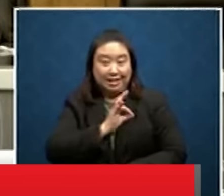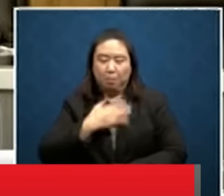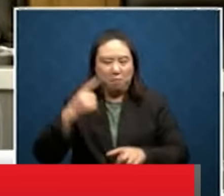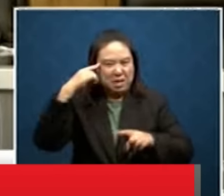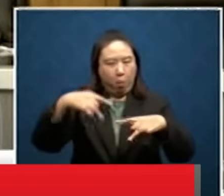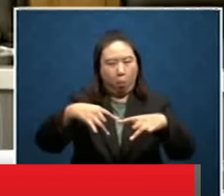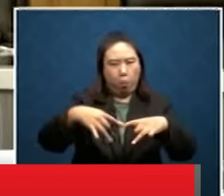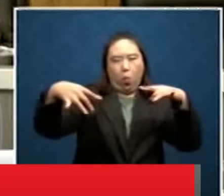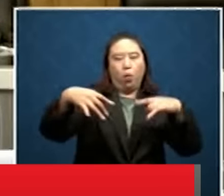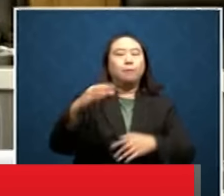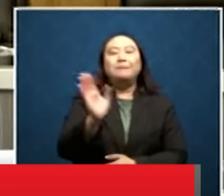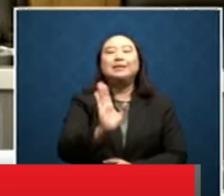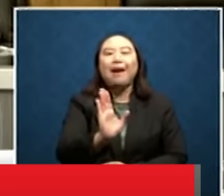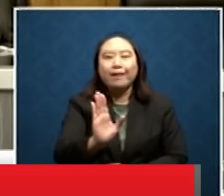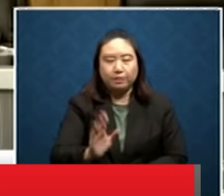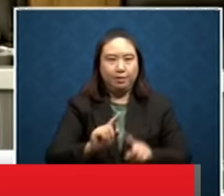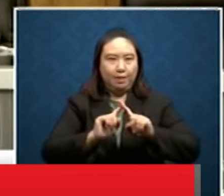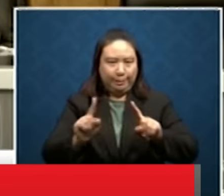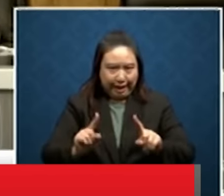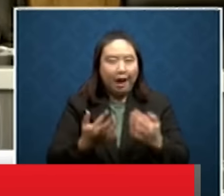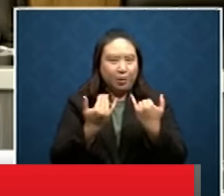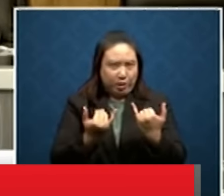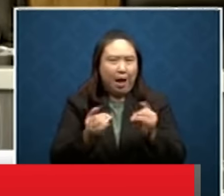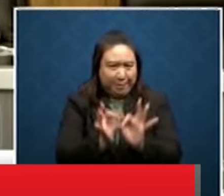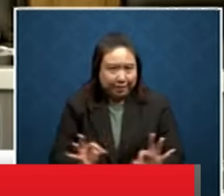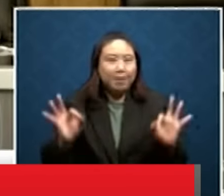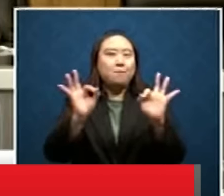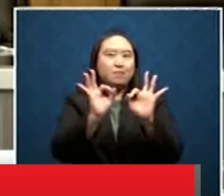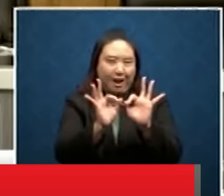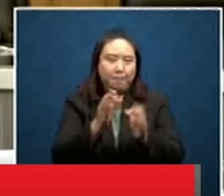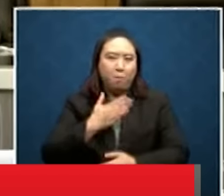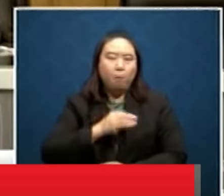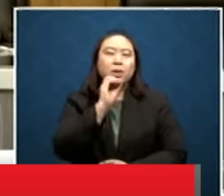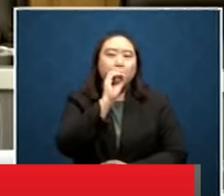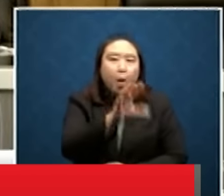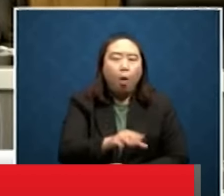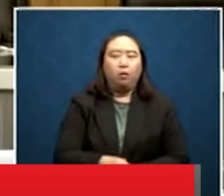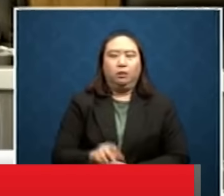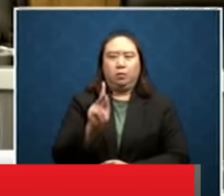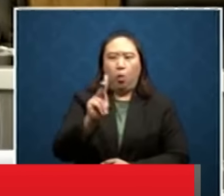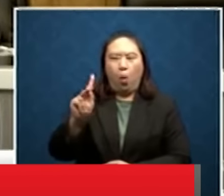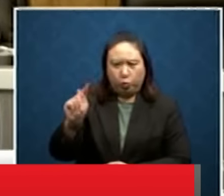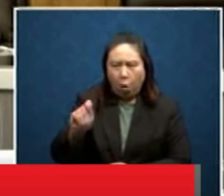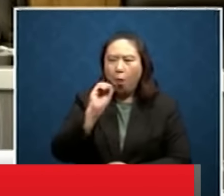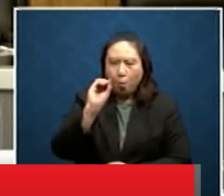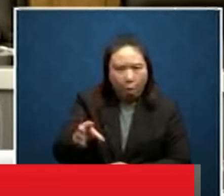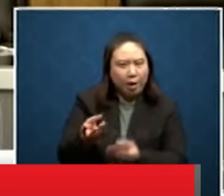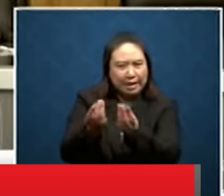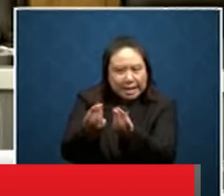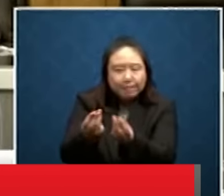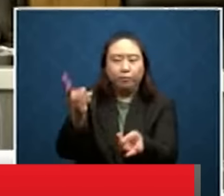สมาชิกแต่ผมว่ามันเป็นหน้าที่สำคัญฮะผมถึงได้บอกครับขอตอให้เร่งตรวจสอบ